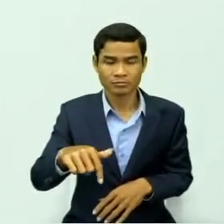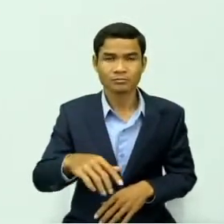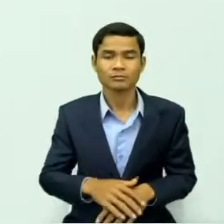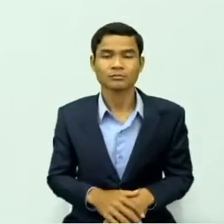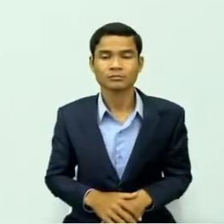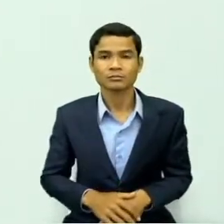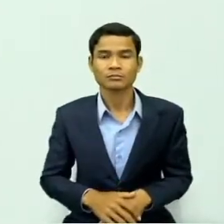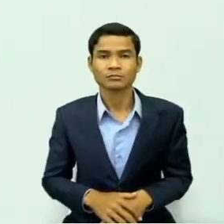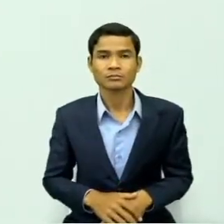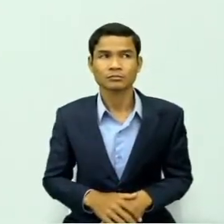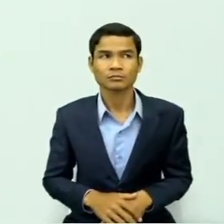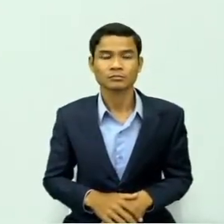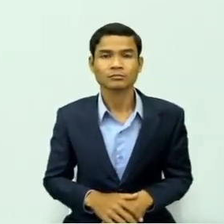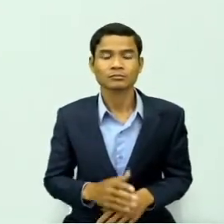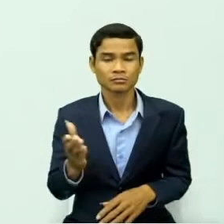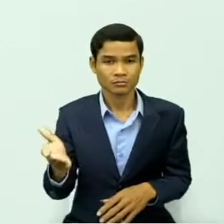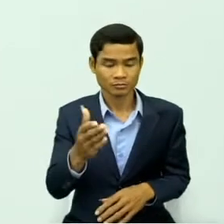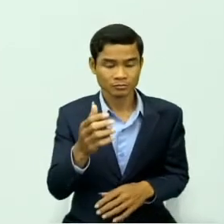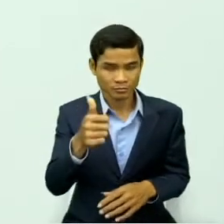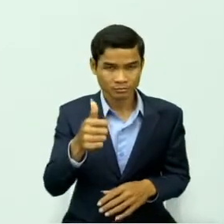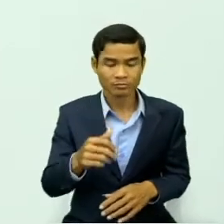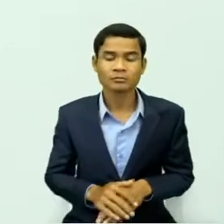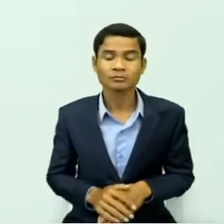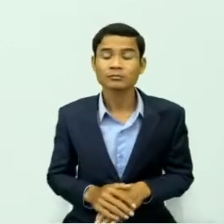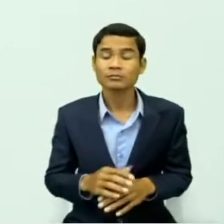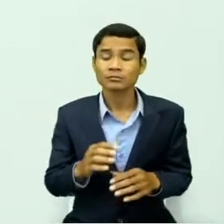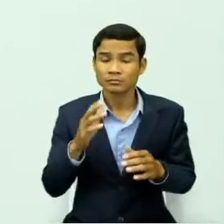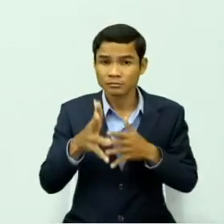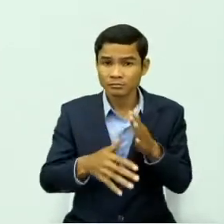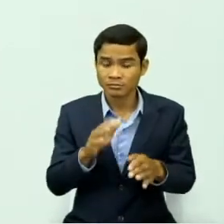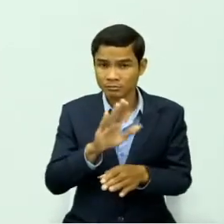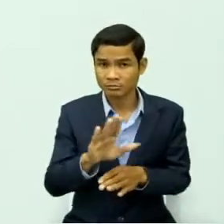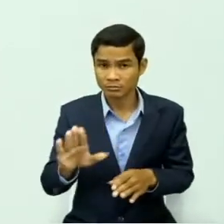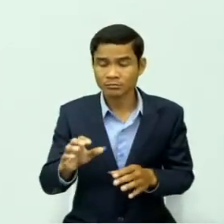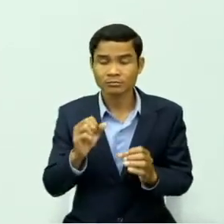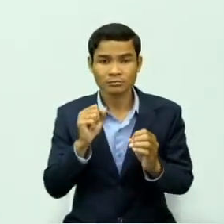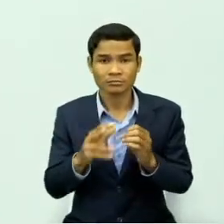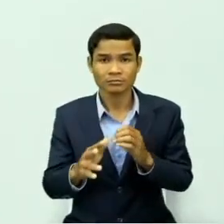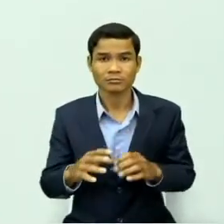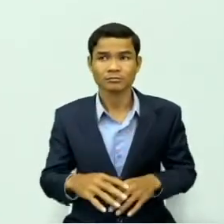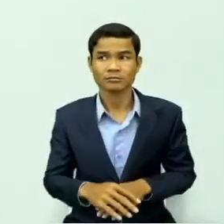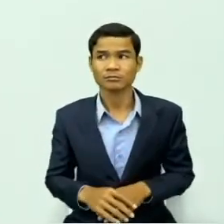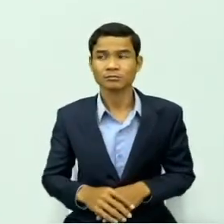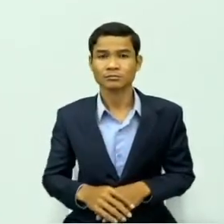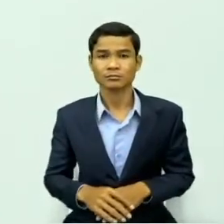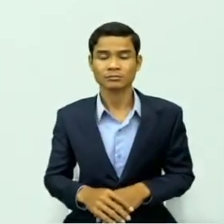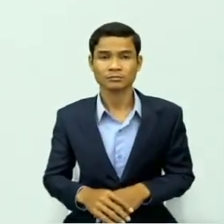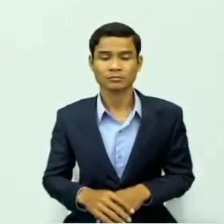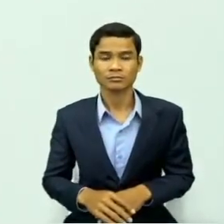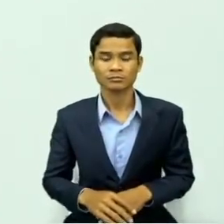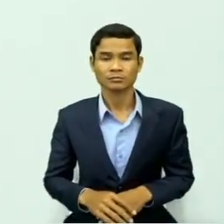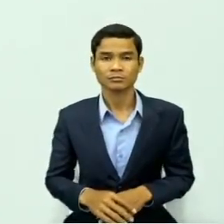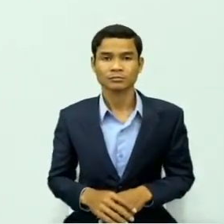ngờ. Chào on á hài là con ăn đầy khuôn ái chập bật áo.